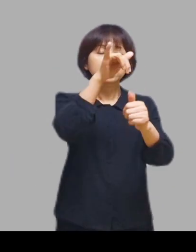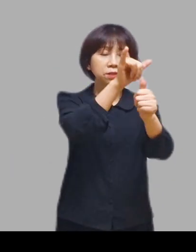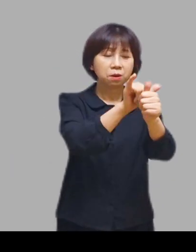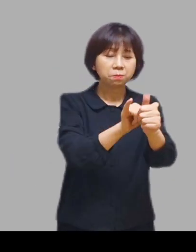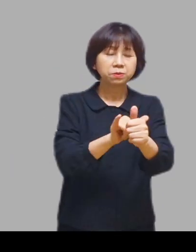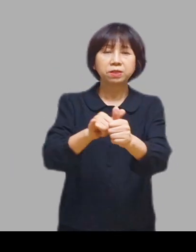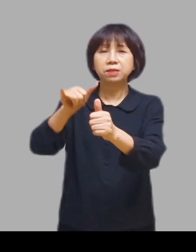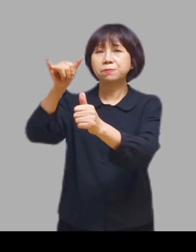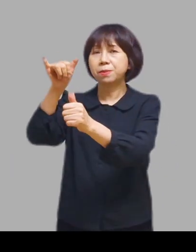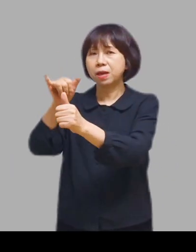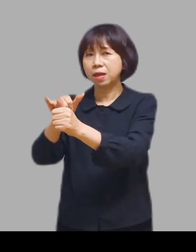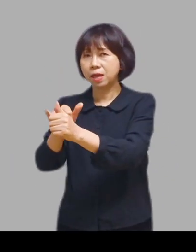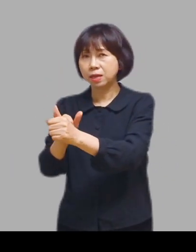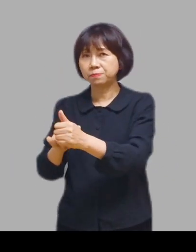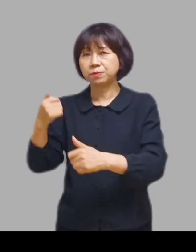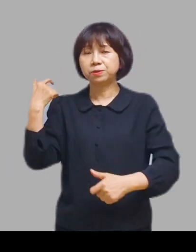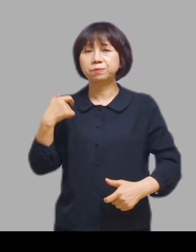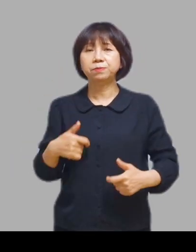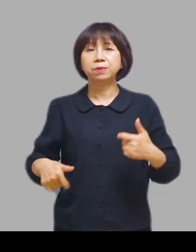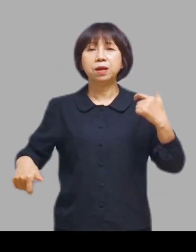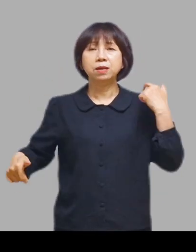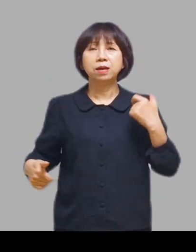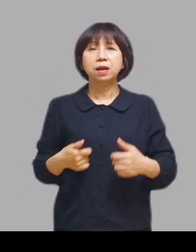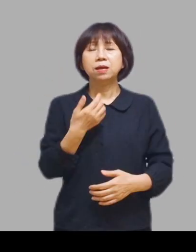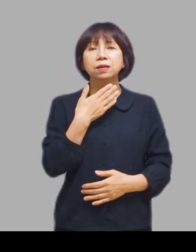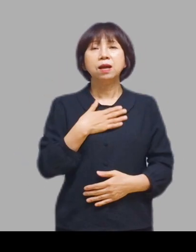원하기보다 섬김의 기쁨